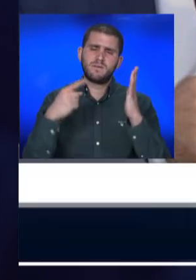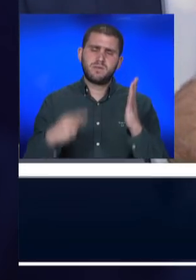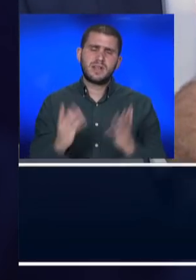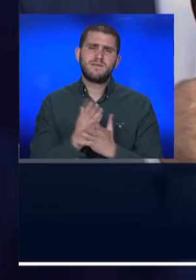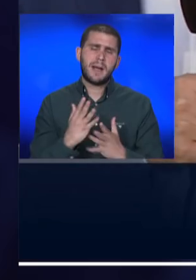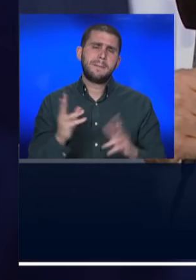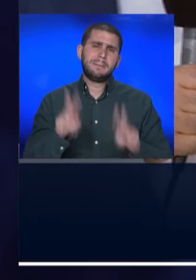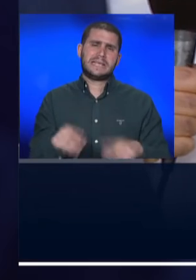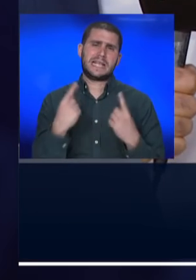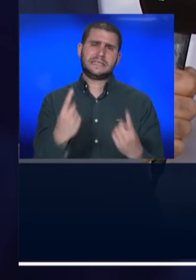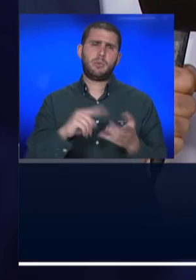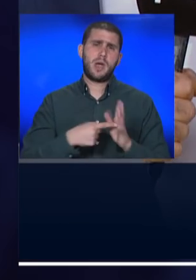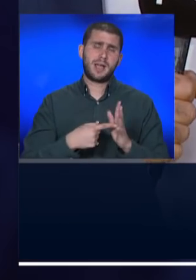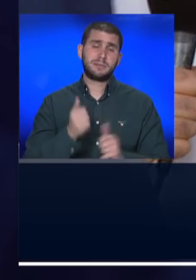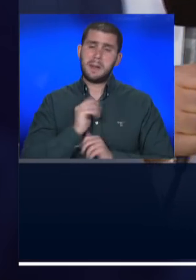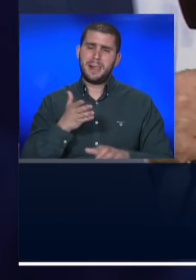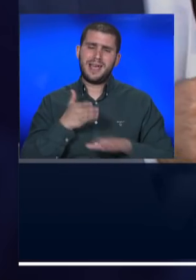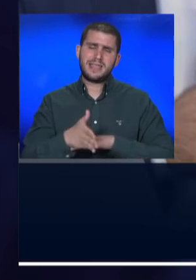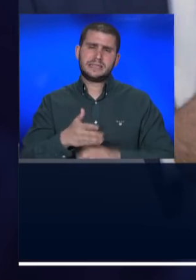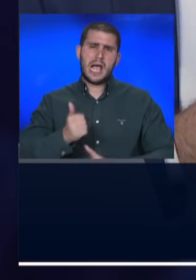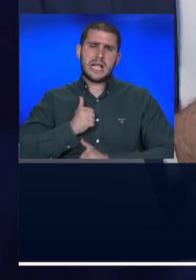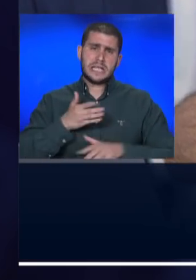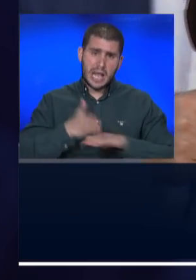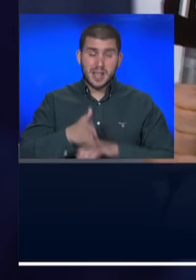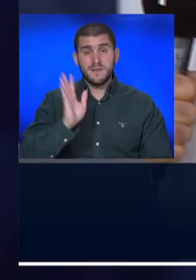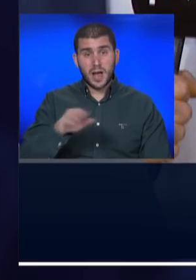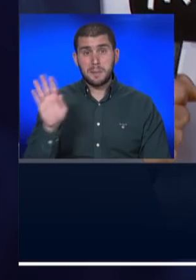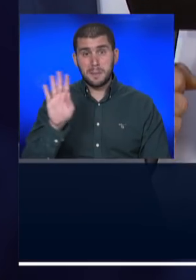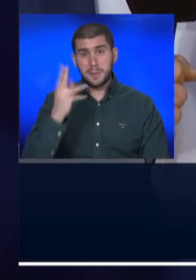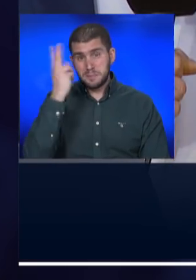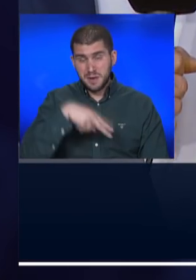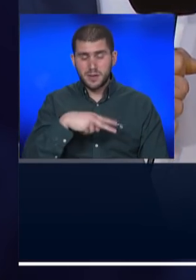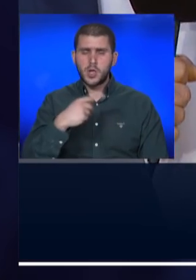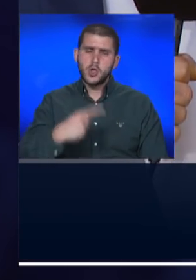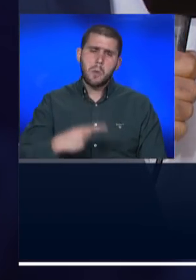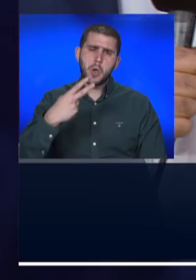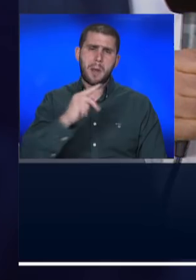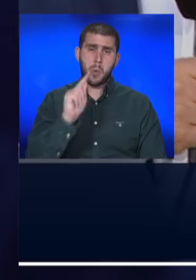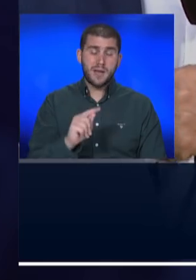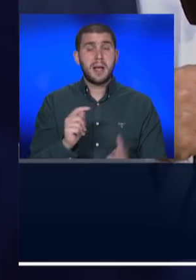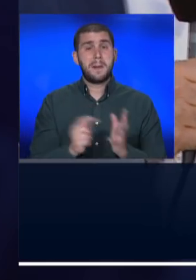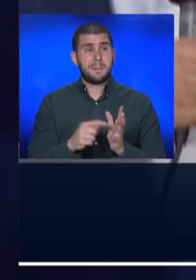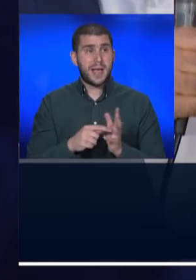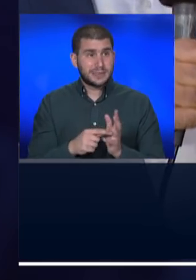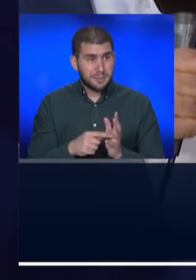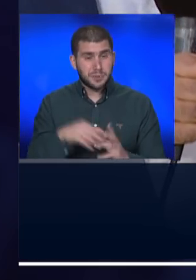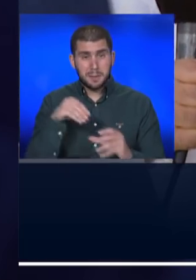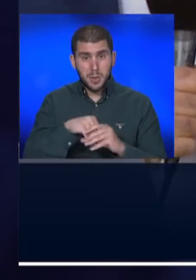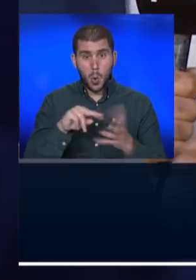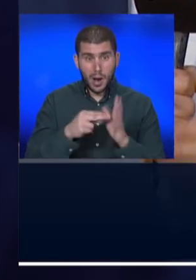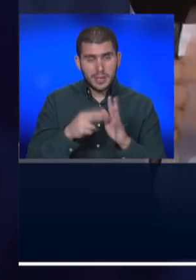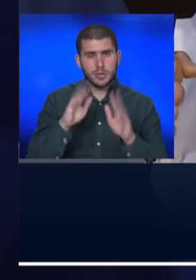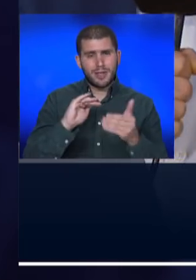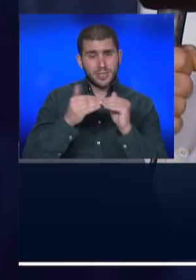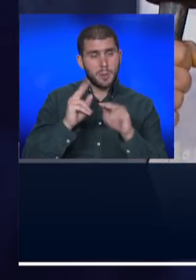בלי כניסה קרקעית. וגם נתניהו מבין שזה עניין של יום-יומיים. ולכן בתוך החדר כנראה יש תיאום, והחדר כל אחד מוציא